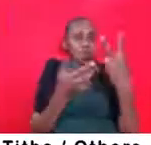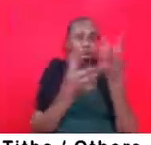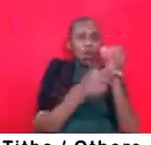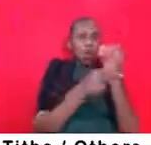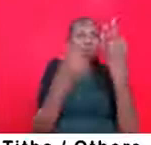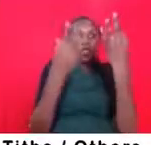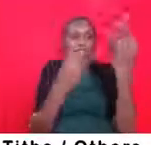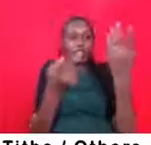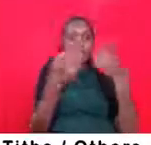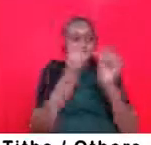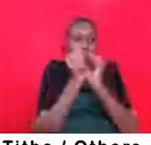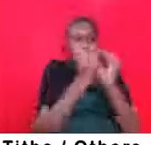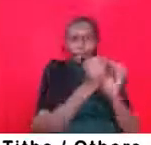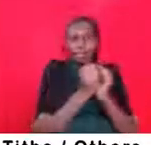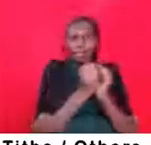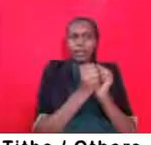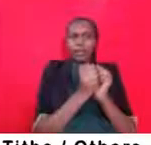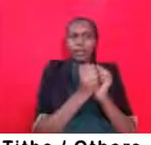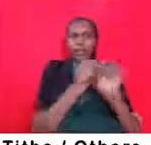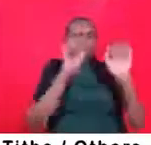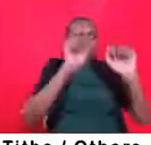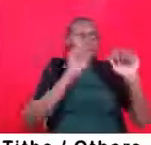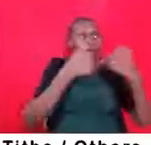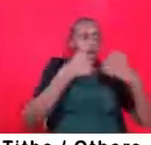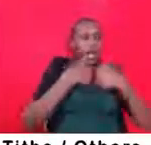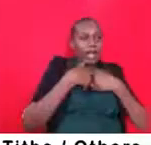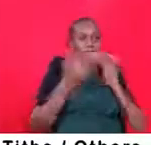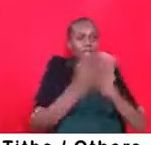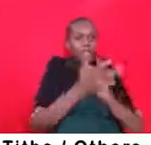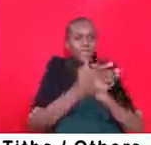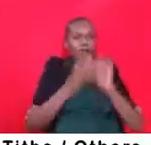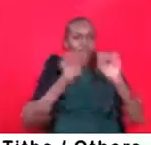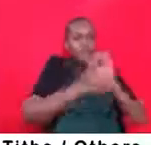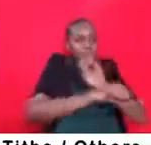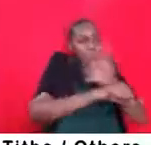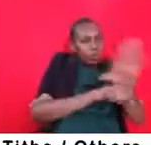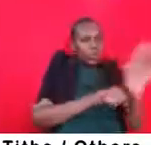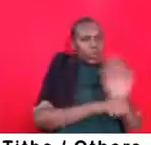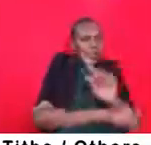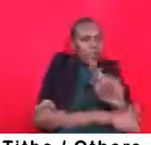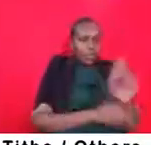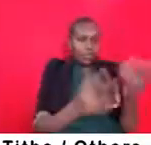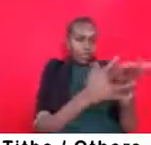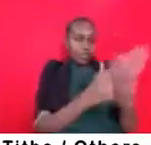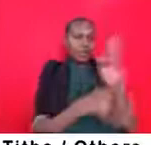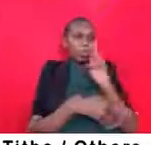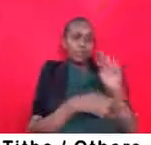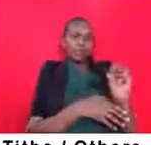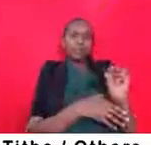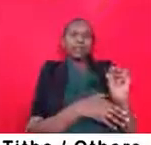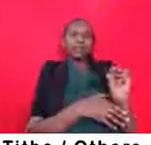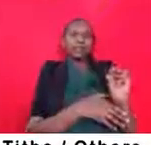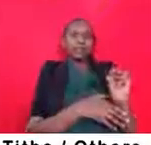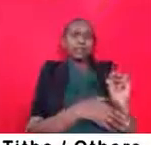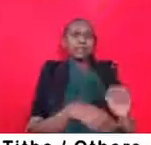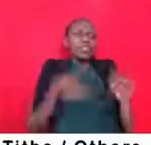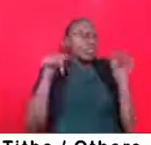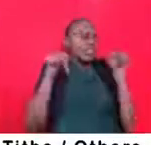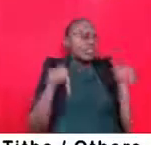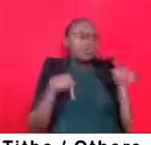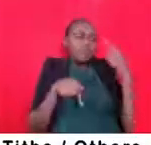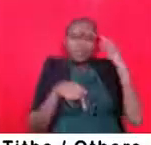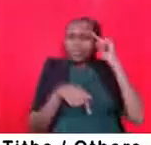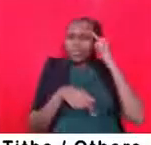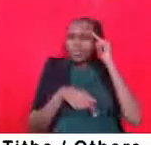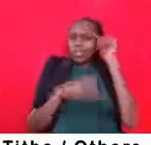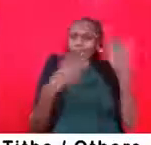watatu wakikuja pamoja, inawezekana kuwa ya kwamba kutakuwa na corona katikati yao. Sasa inakuwa ya